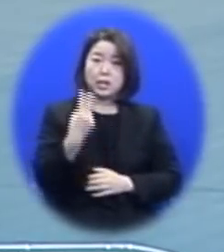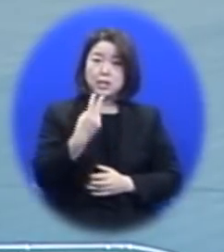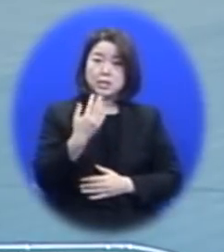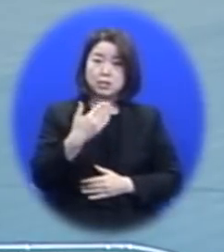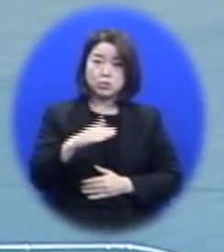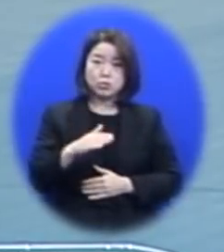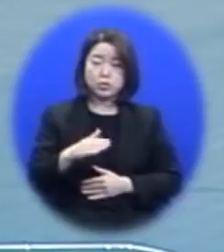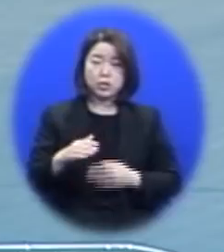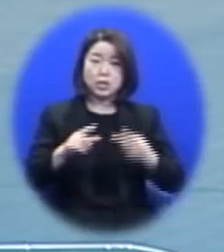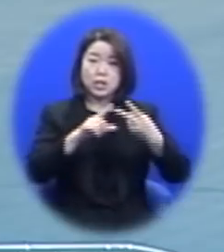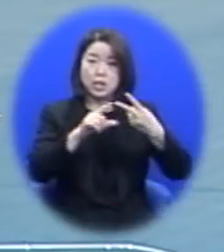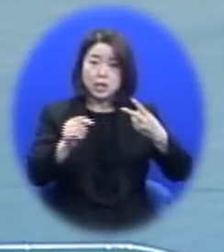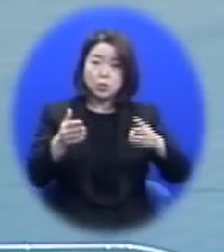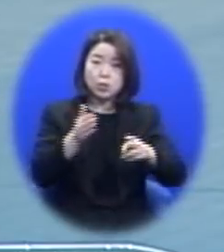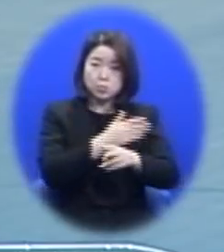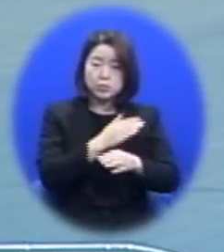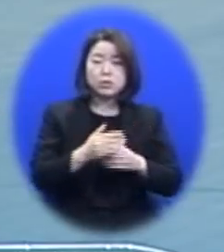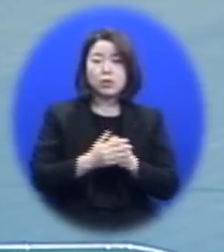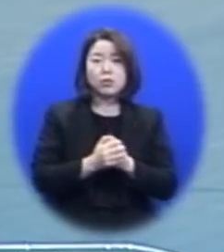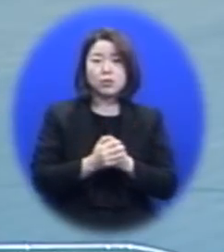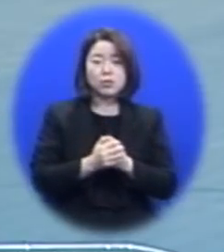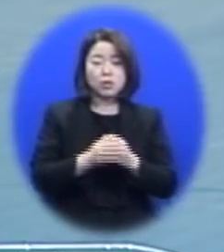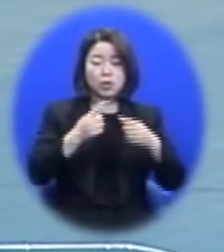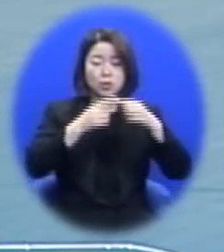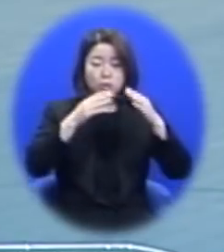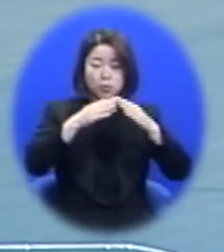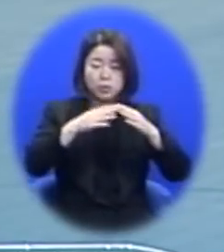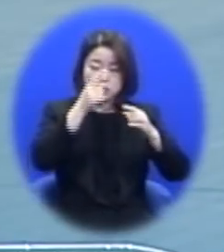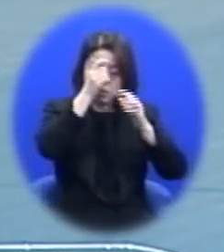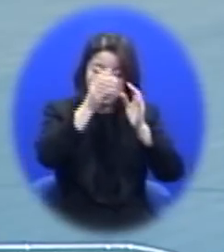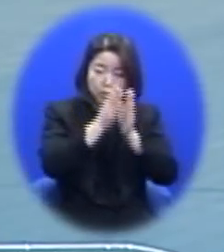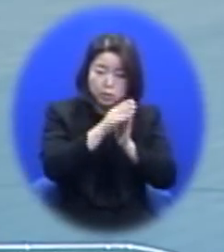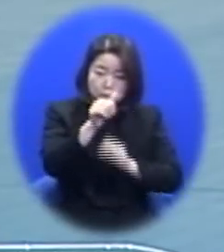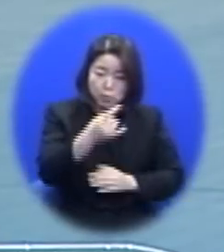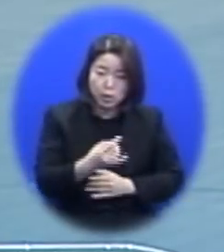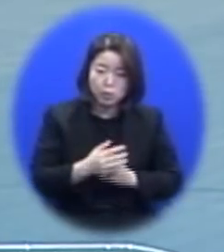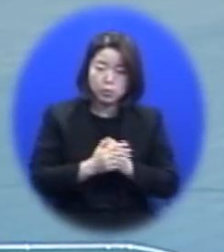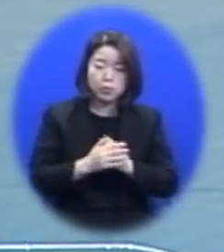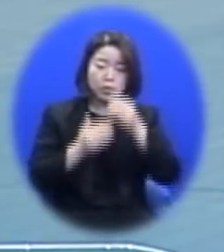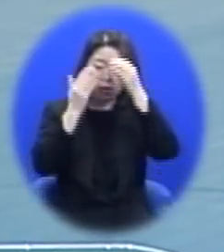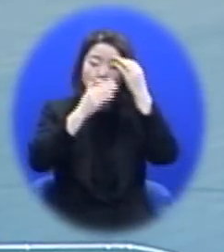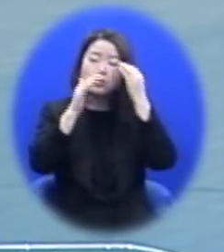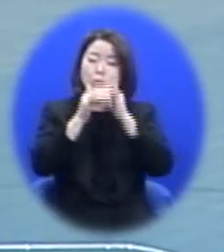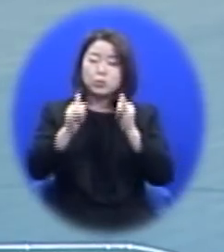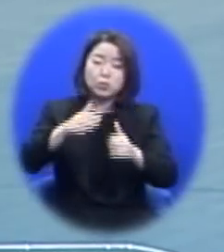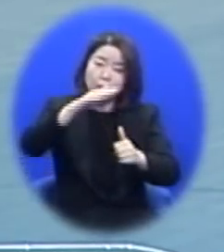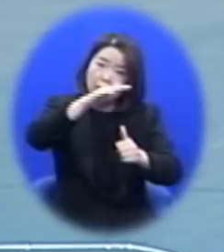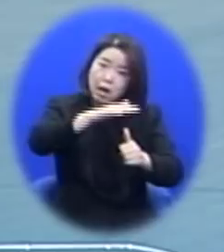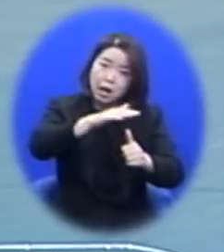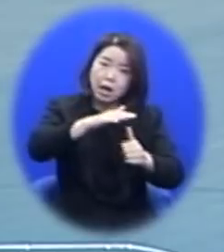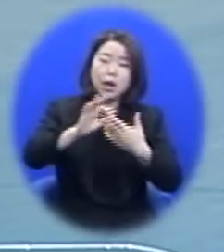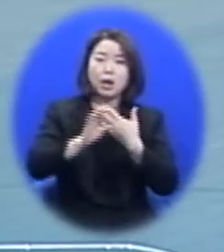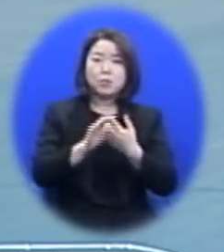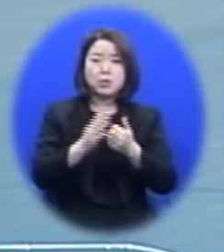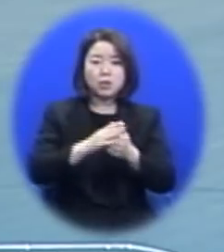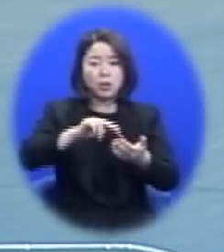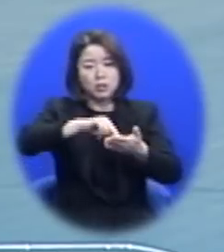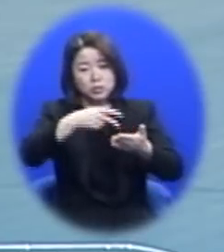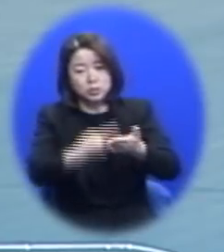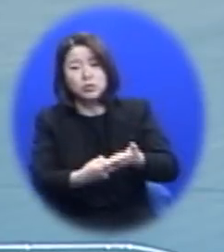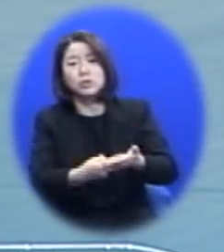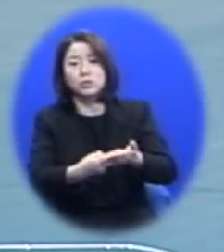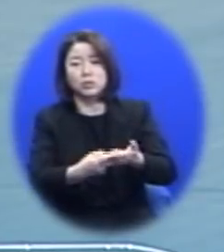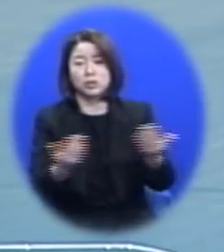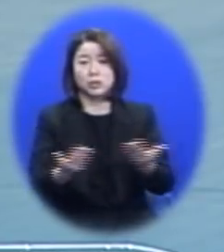2009년 2월부터 교회에서 이렇게 기도회를 하고 성도들을 안수기도 하면 성도들이 그냥 쓰러지고 넘어지는 일이